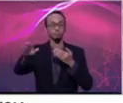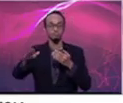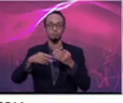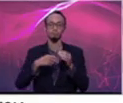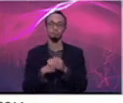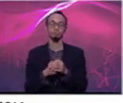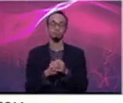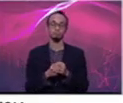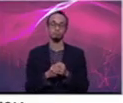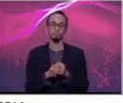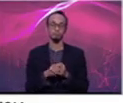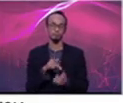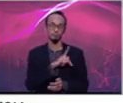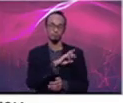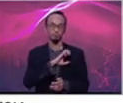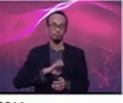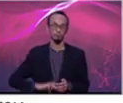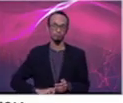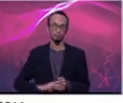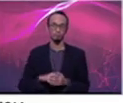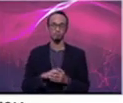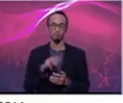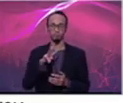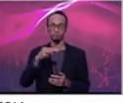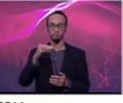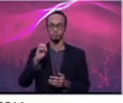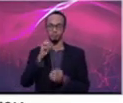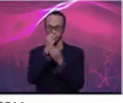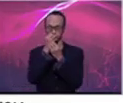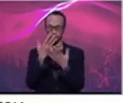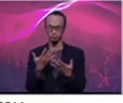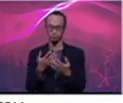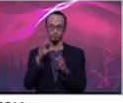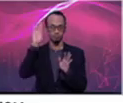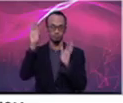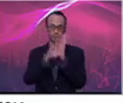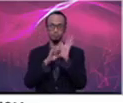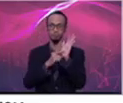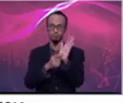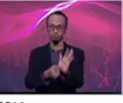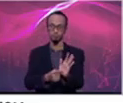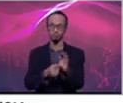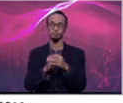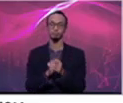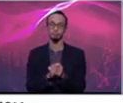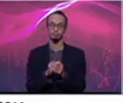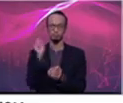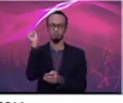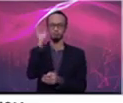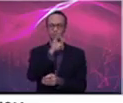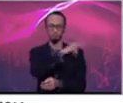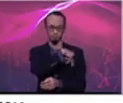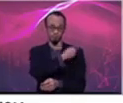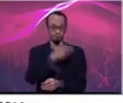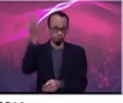afp ketua pengarah Who tedros adanum gabriesus berkata gambaran yang diberikan kakitangannya menyifatkan Hospital